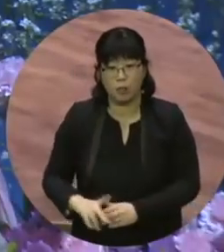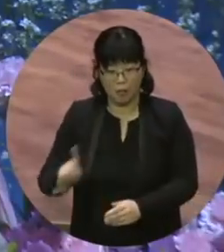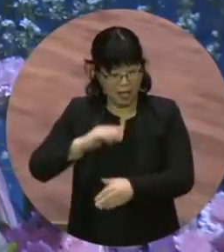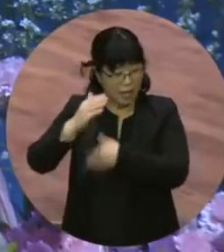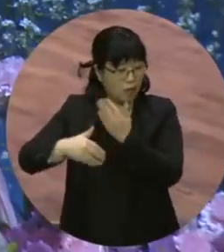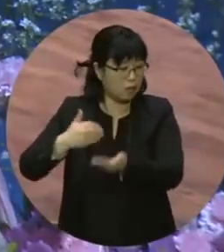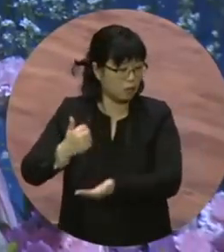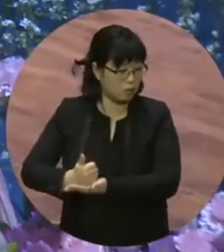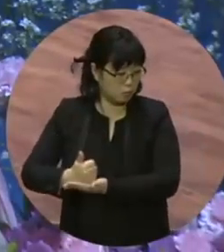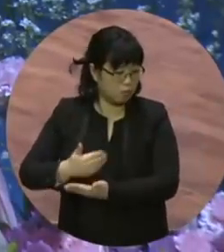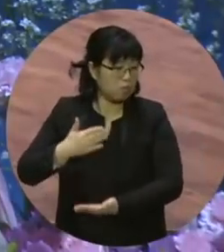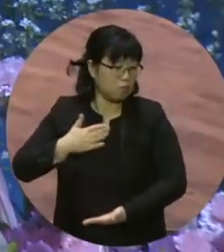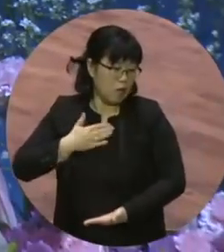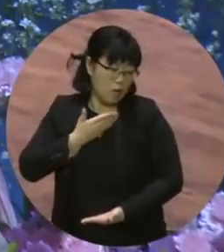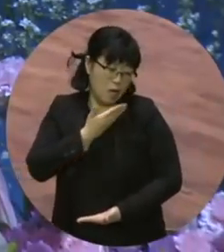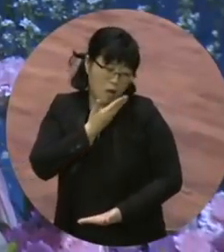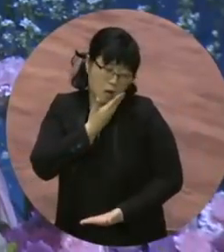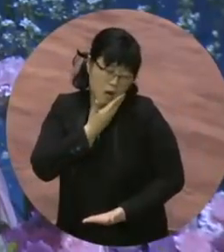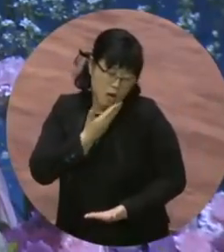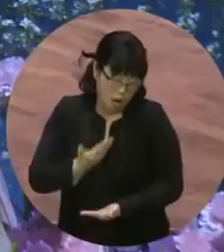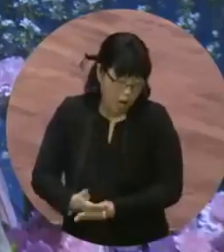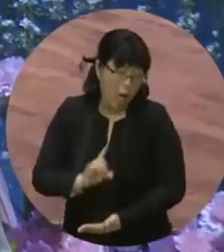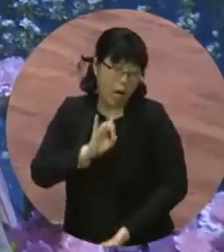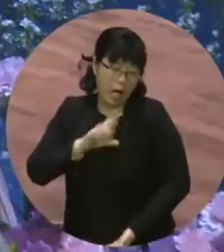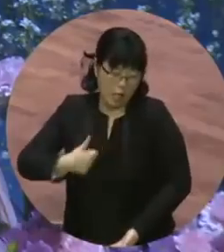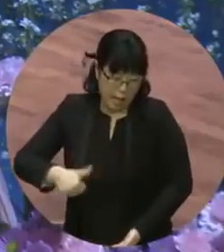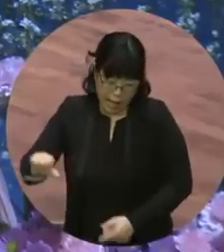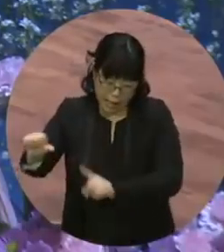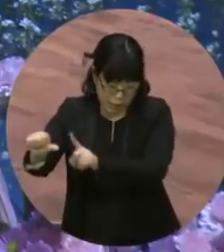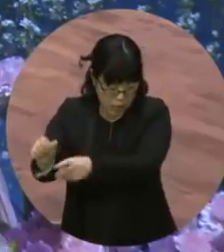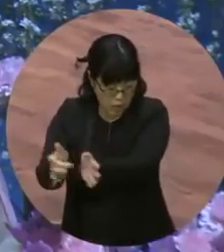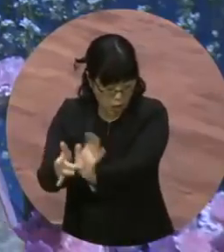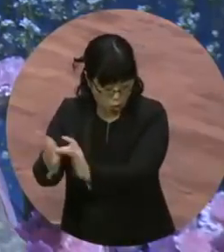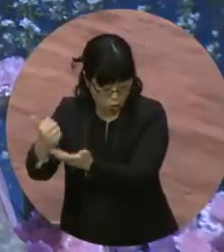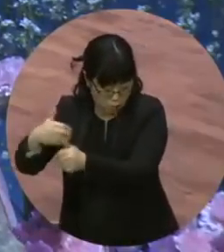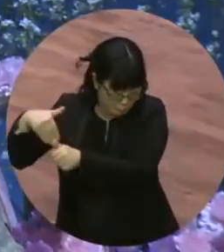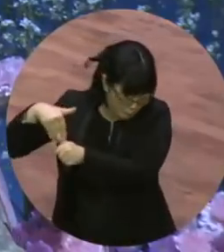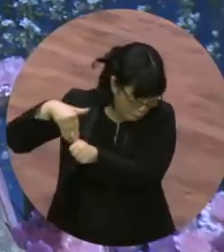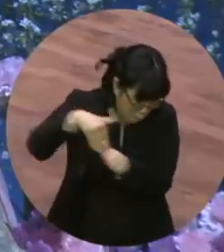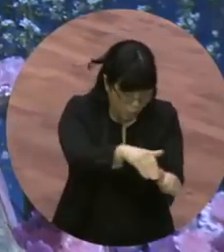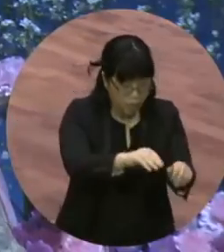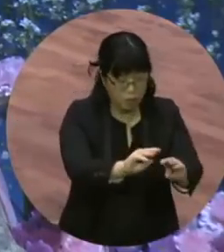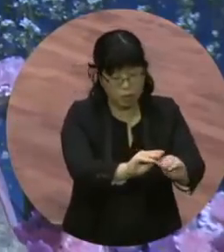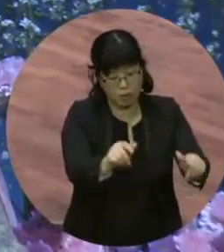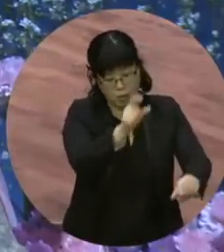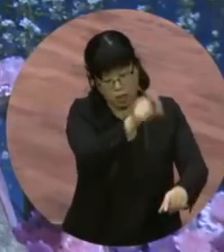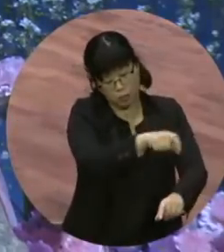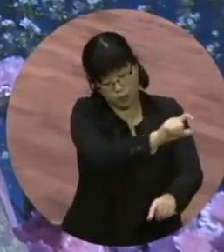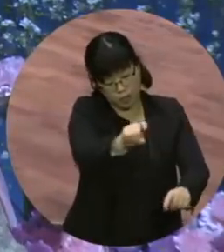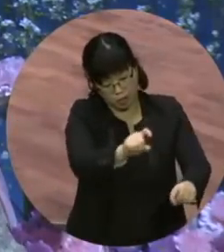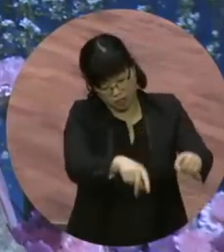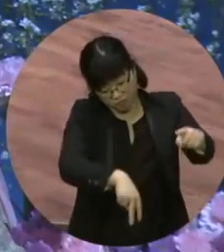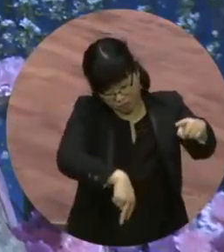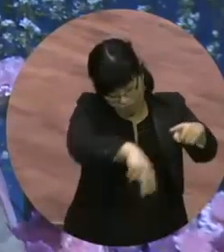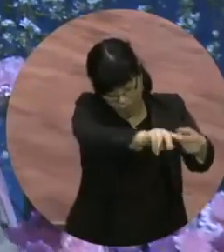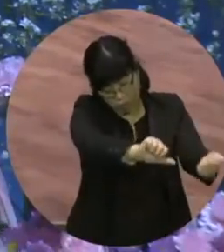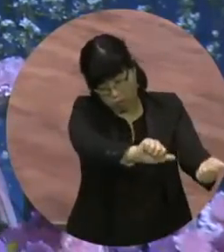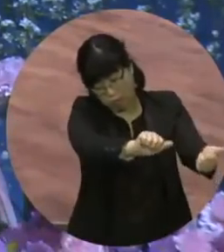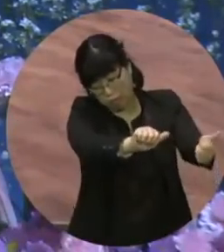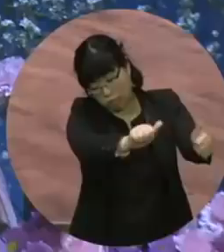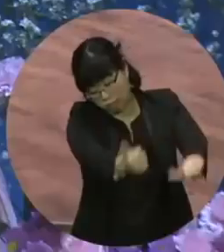갚아야 되겠다. 여러분, 물론 하나님께 내준 거지만, 하나님이 다 죄를 용서할